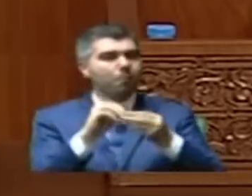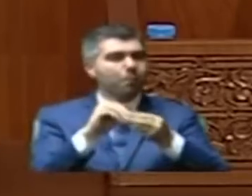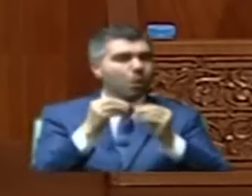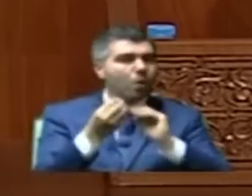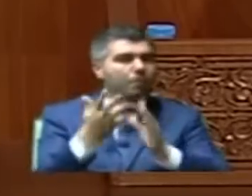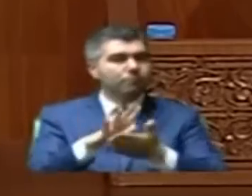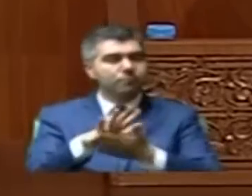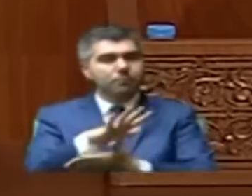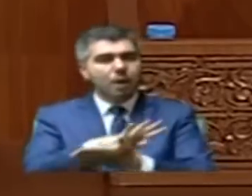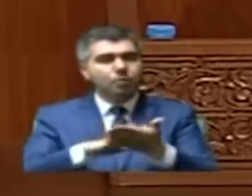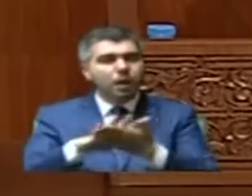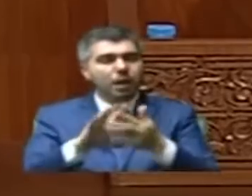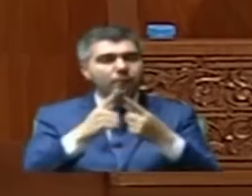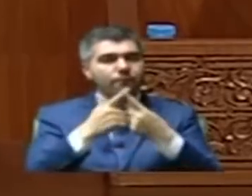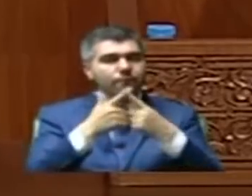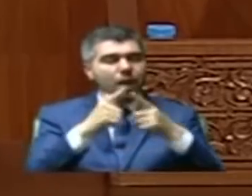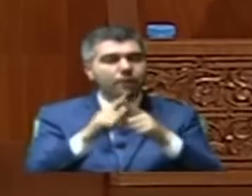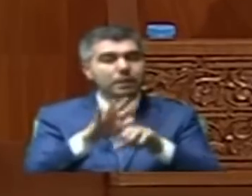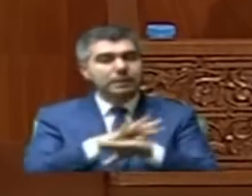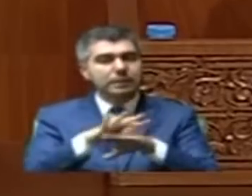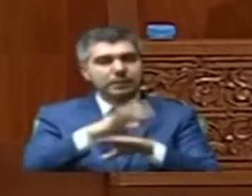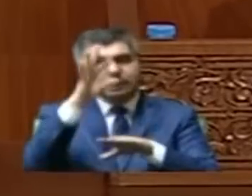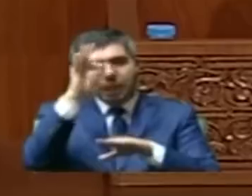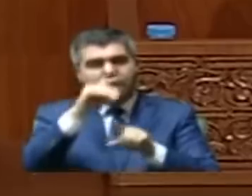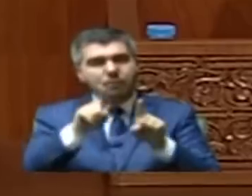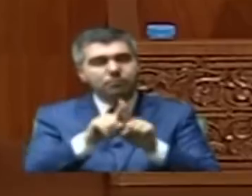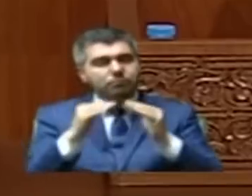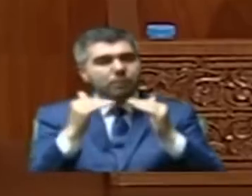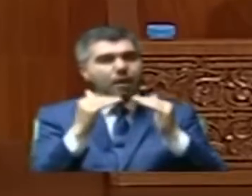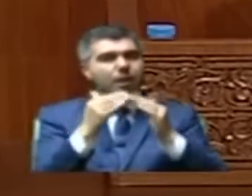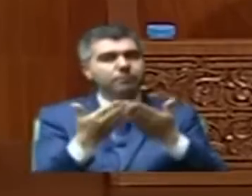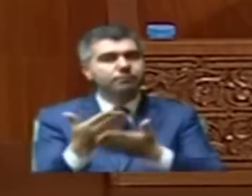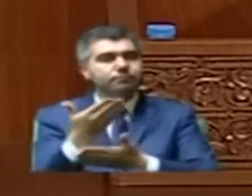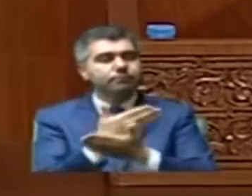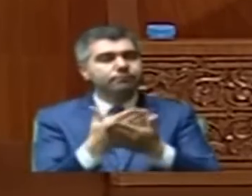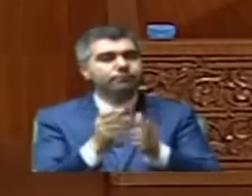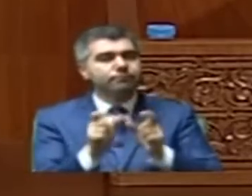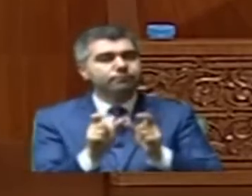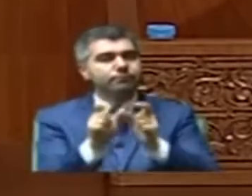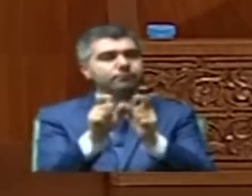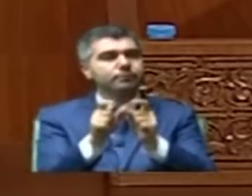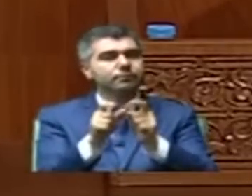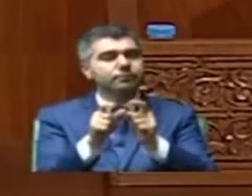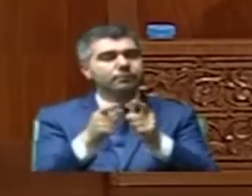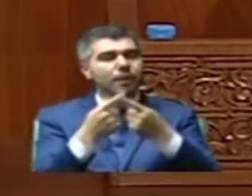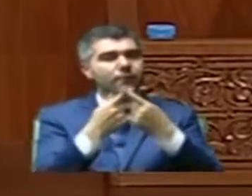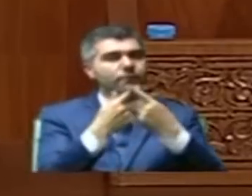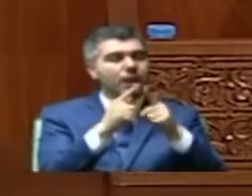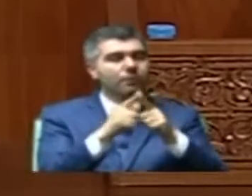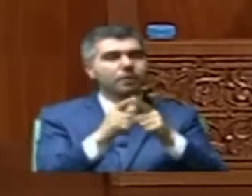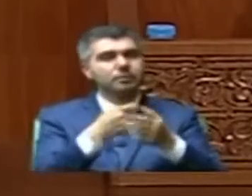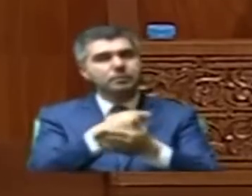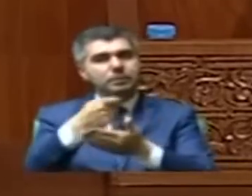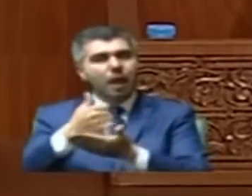استراتيجي للحمايه الاجتماعيه لتكون سياسه عموميه مندمجه للحمايه الاجتماعيه خاصه في شقها المساعده